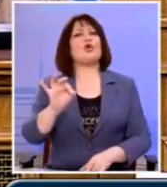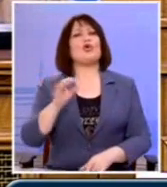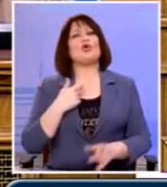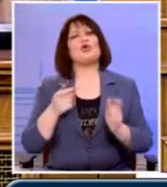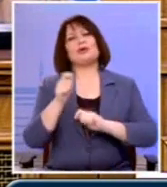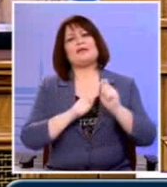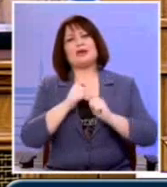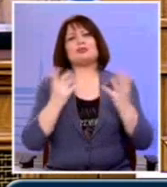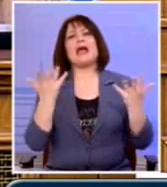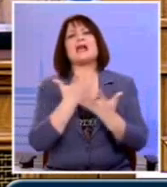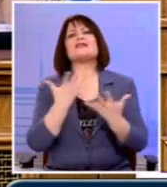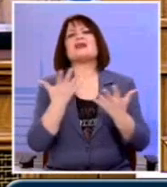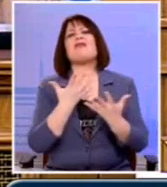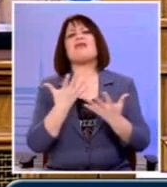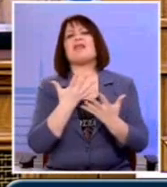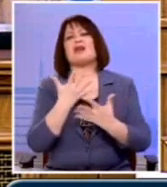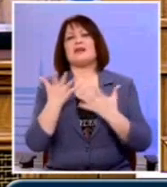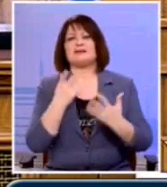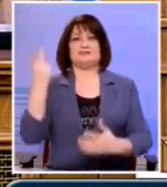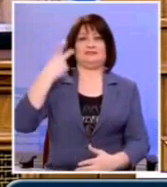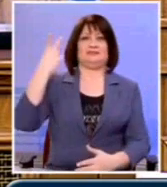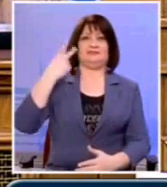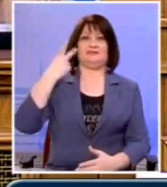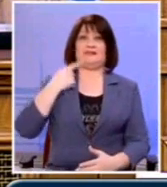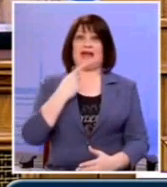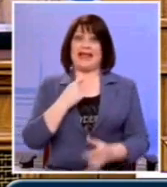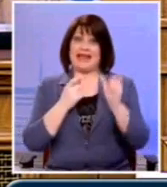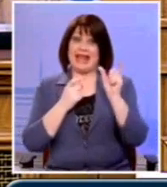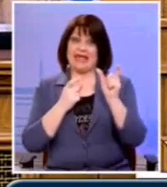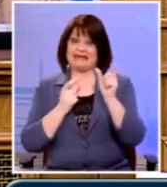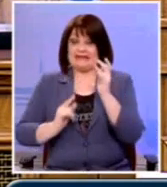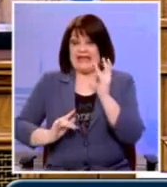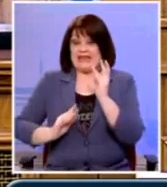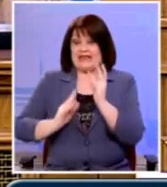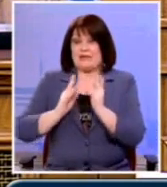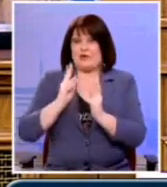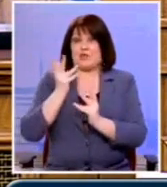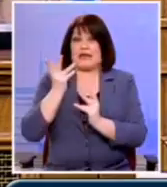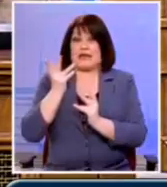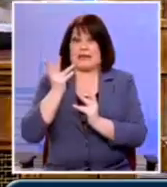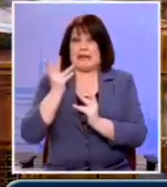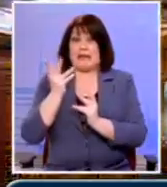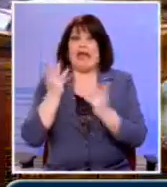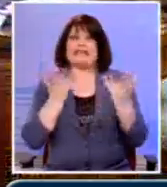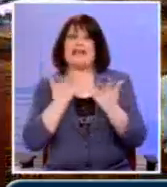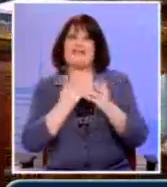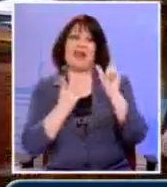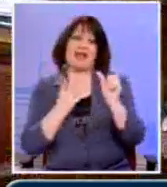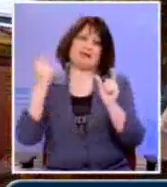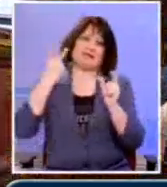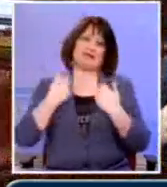μιας ασάφειας. Μας κατηγορούν πολύ για δημιουργική ασάφεια, εκεί να δείτε, στο χρηματοπιστωτικό σύστημα, έτσι